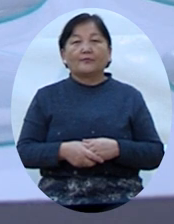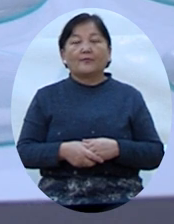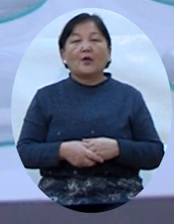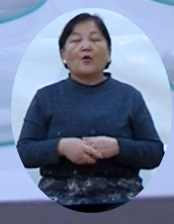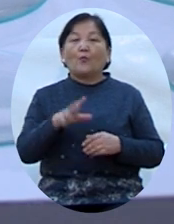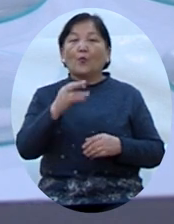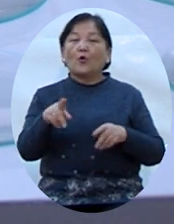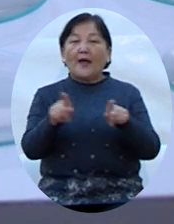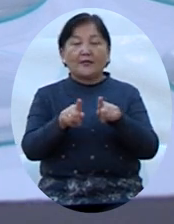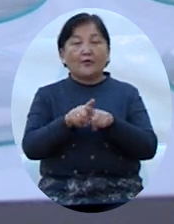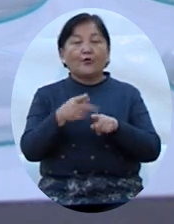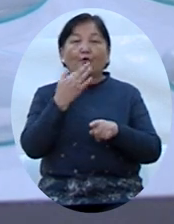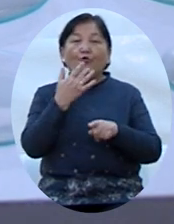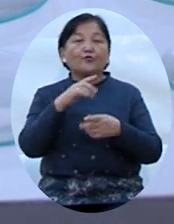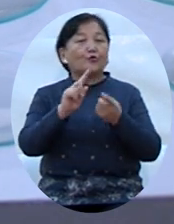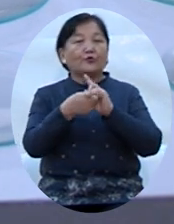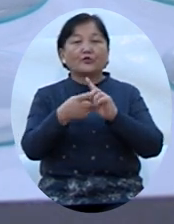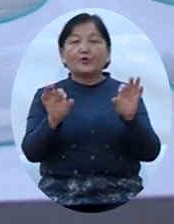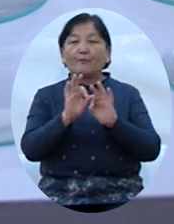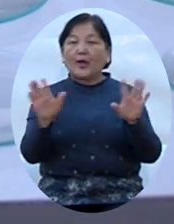За мөн өнгөний өөрчлөлт